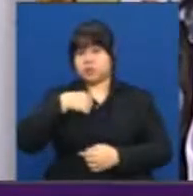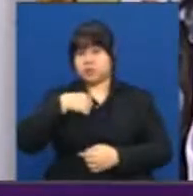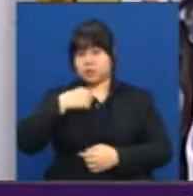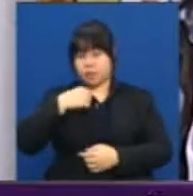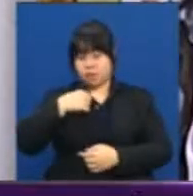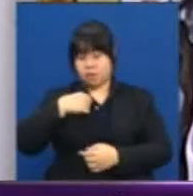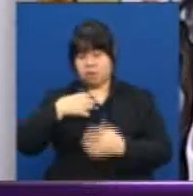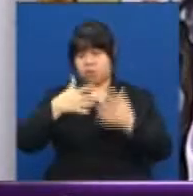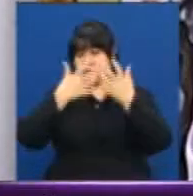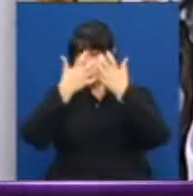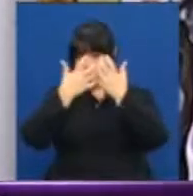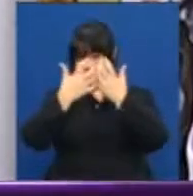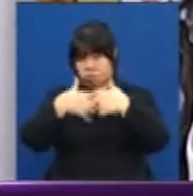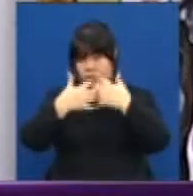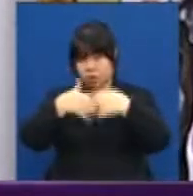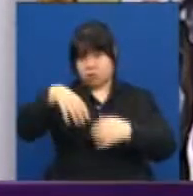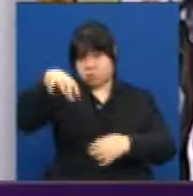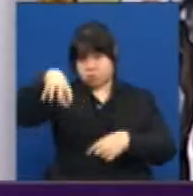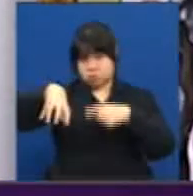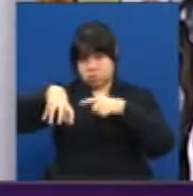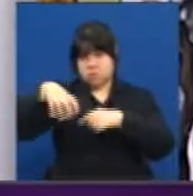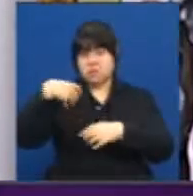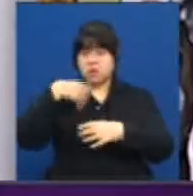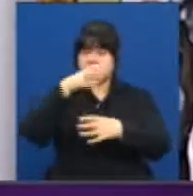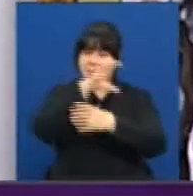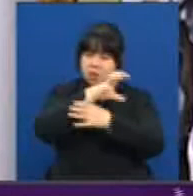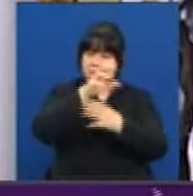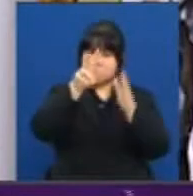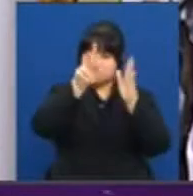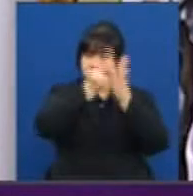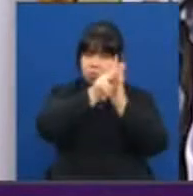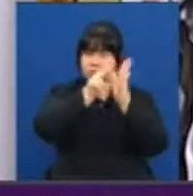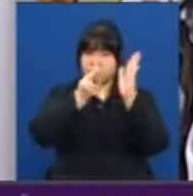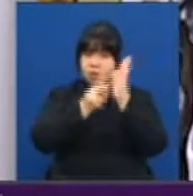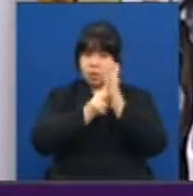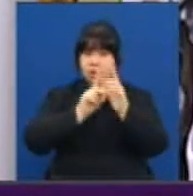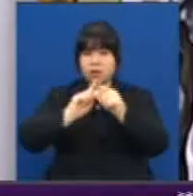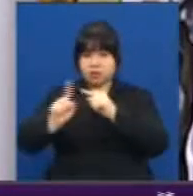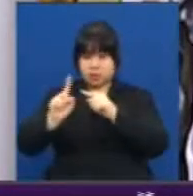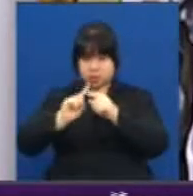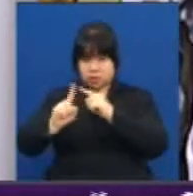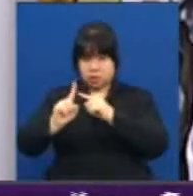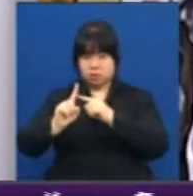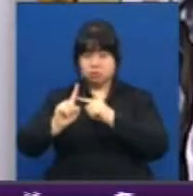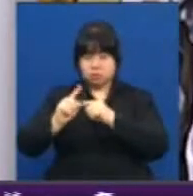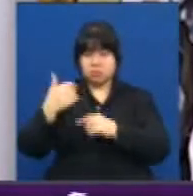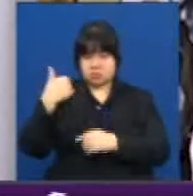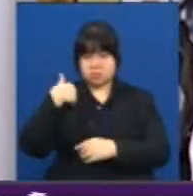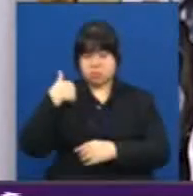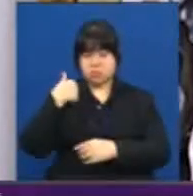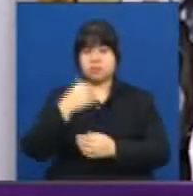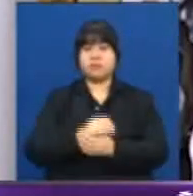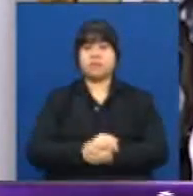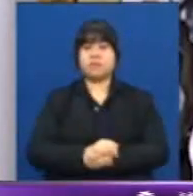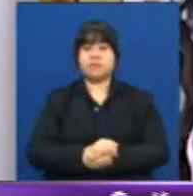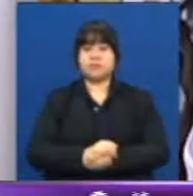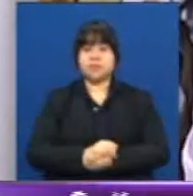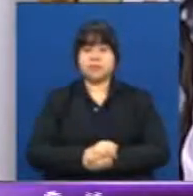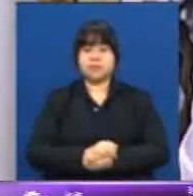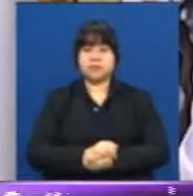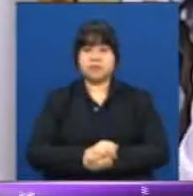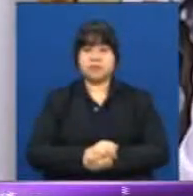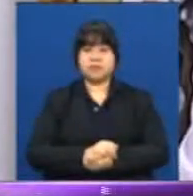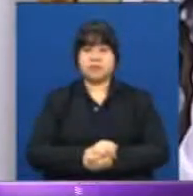งานขนาดใหญ่นะครับก็ถูกบังคับด้วยกฎกติกากฎหมายที่นะคุณก็ทราบอยู่ว่าอเมริกามาต่อต้านเราใช้แรงง